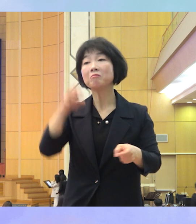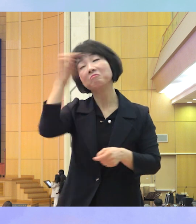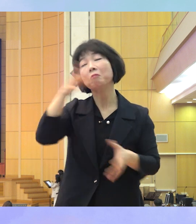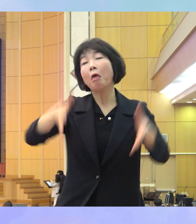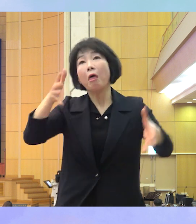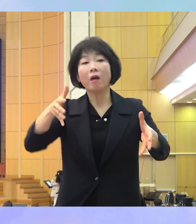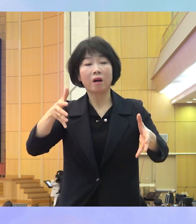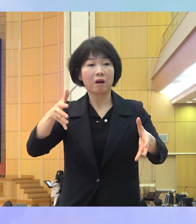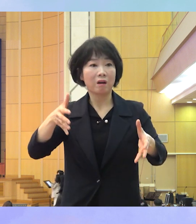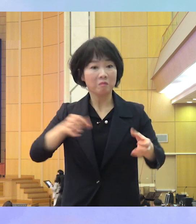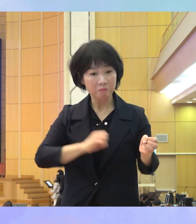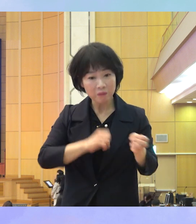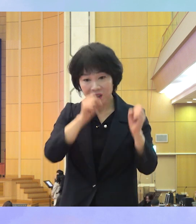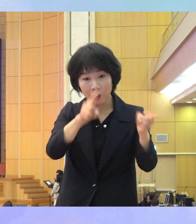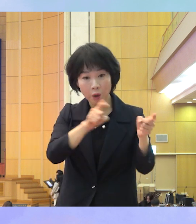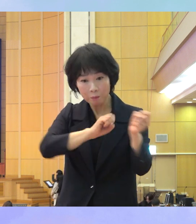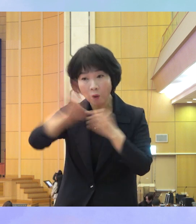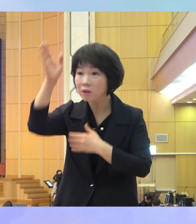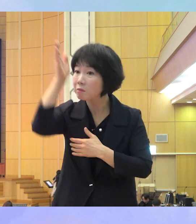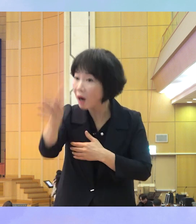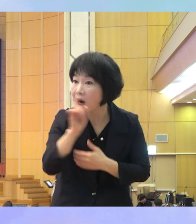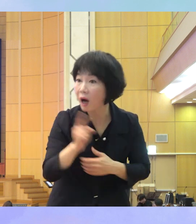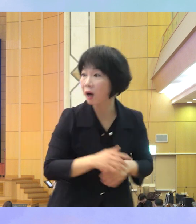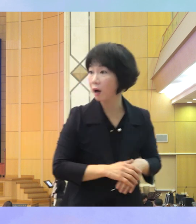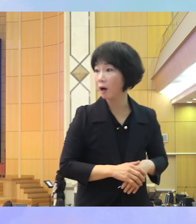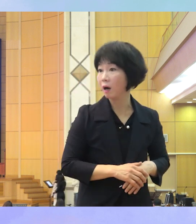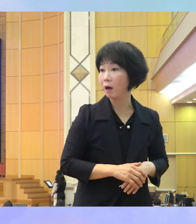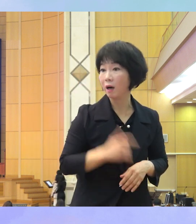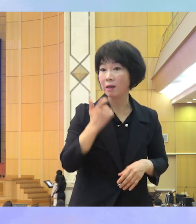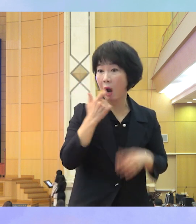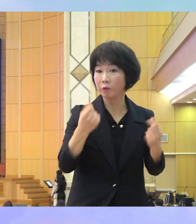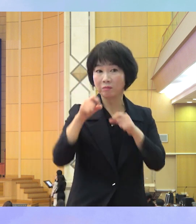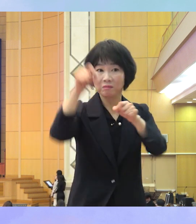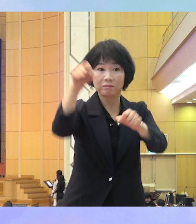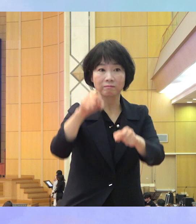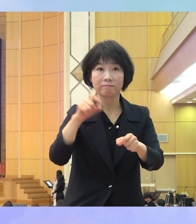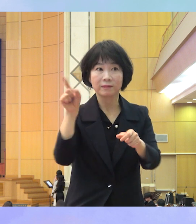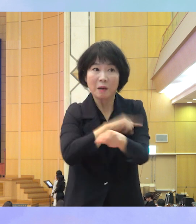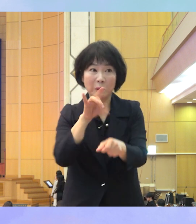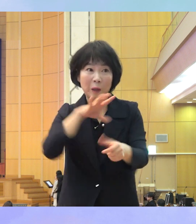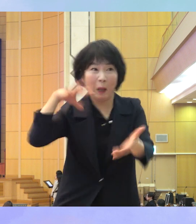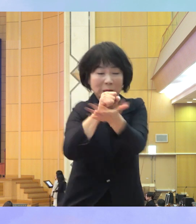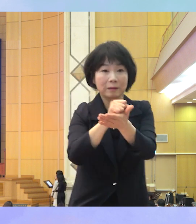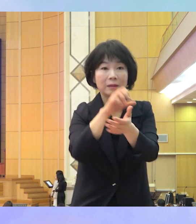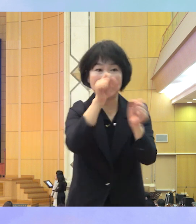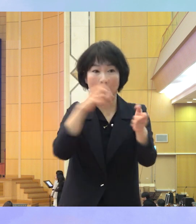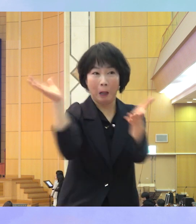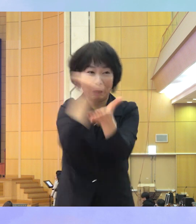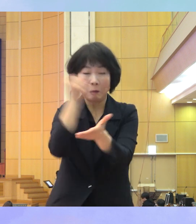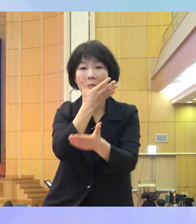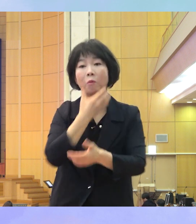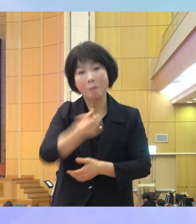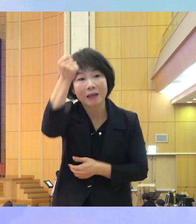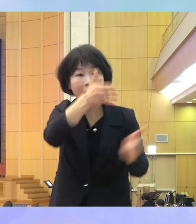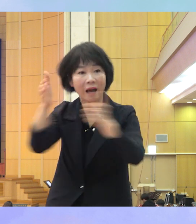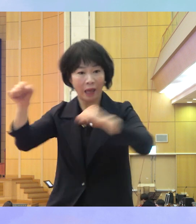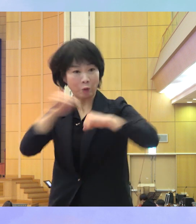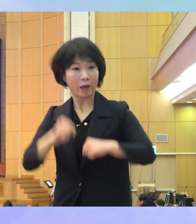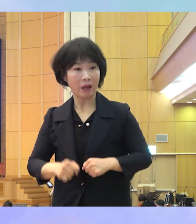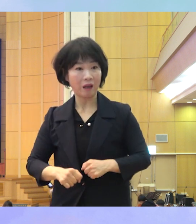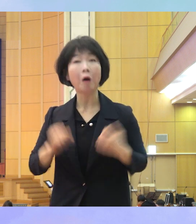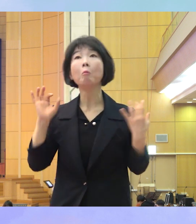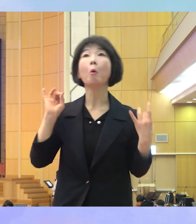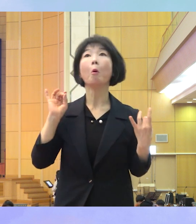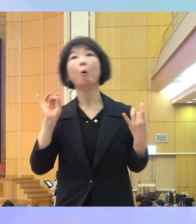기회를 놓쳐버린 에서. 기회가 왔을 때 야곱처럼 에서한테 진노를 받고 요구도 먹을 짓을 했고